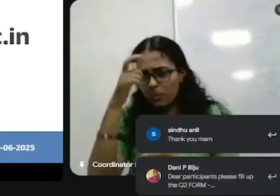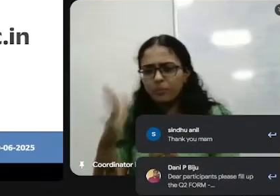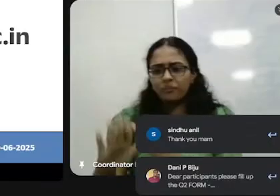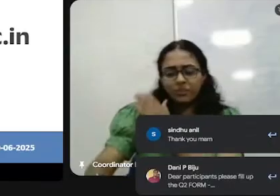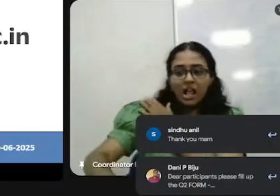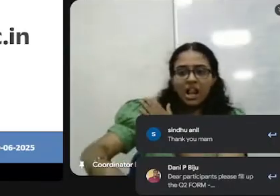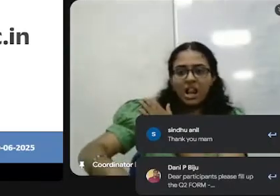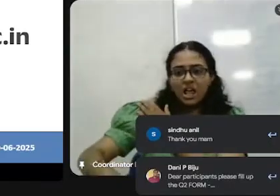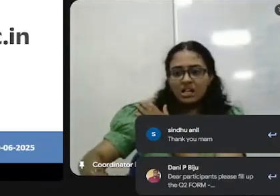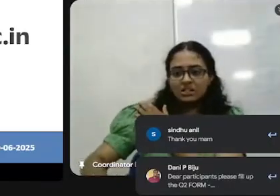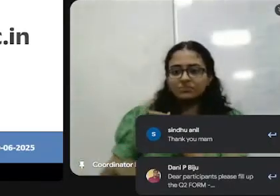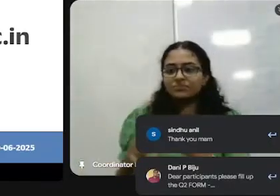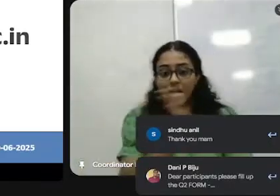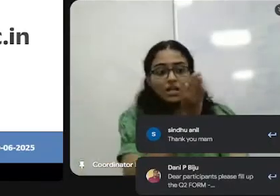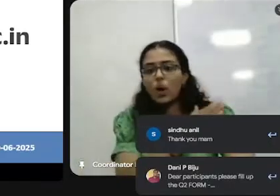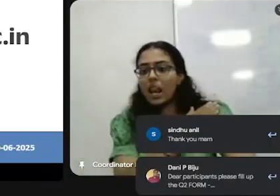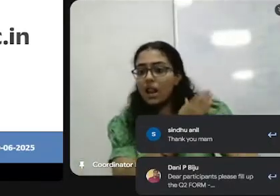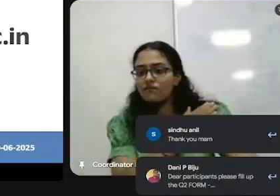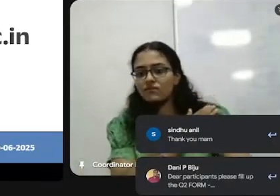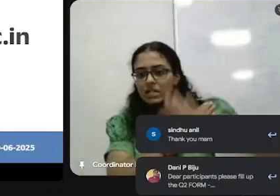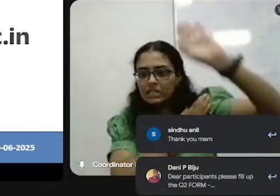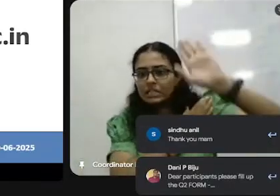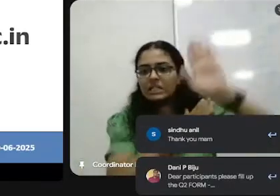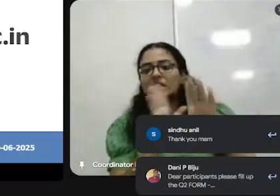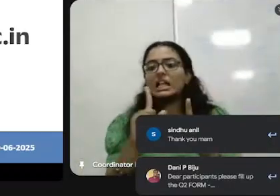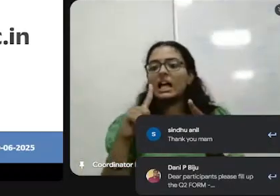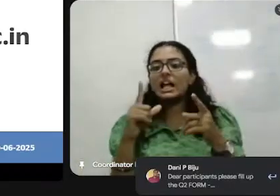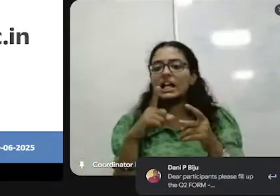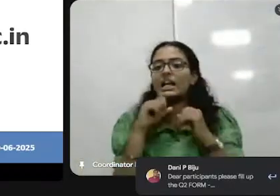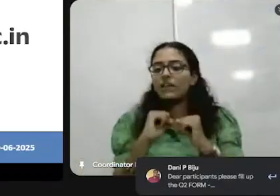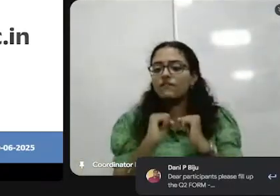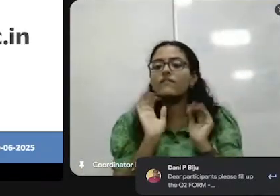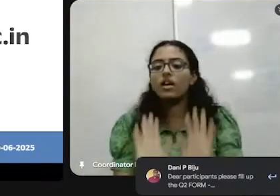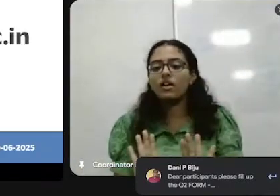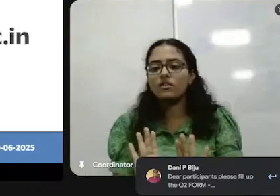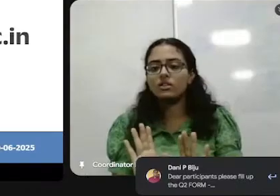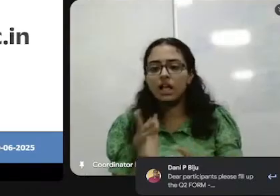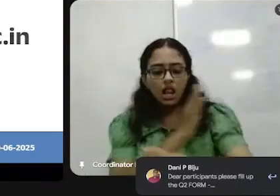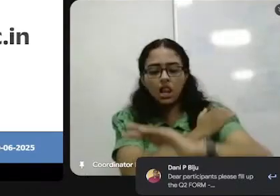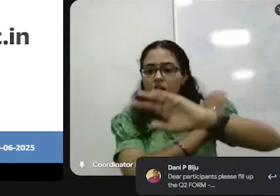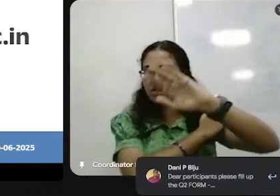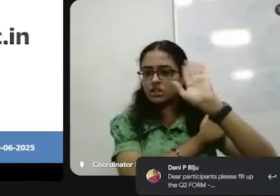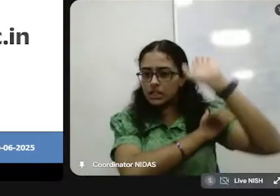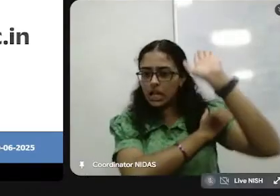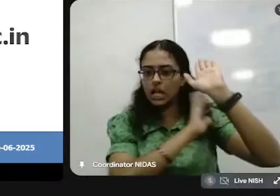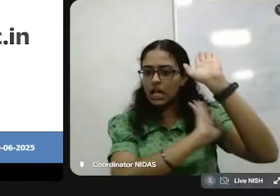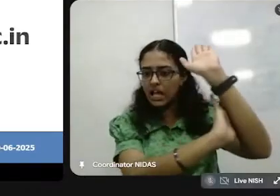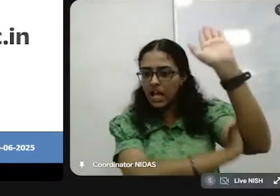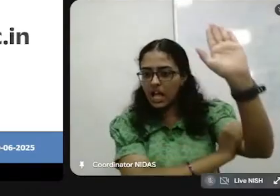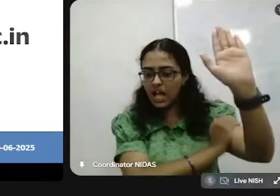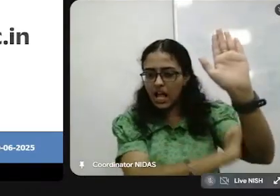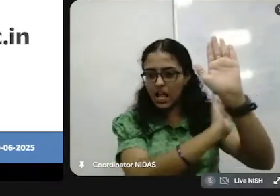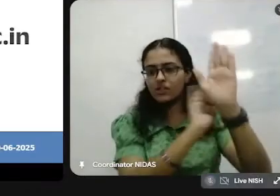ലെഫ്റ്റ് ഹാൻഡിന് ചെറിയ ഇമ്പയർമെന്റും ആണ് ഉണ്ടായിരുന്നത്. ലെഫ്റ്റ് ഹാൻഡിനുമാണ് ബാധിച്ചത്, വേറെ എവിടെയും